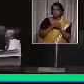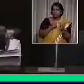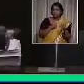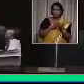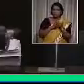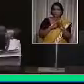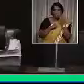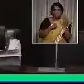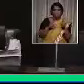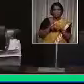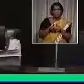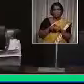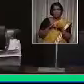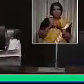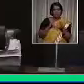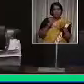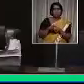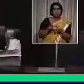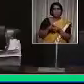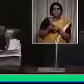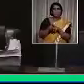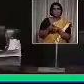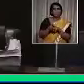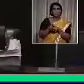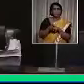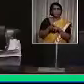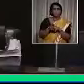கலாச்சார ரீதியாக சிங்கப்பூரை போல மலேசியாவை போல ஏனைய பெரிய